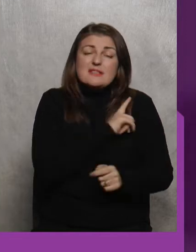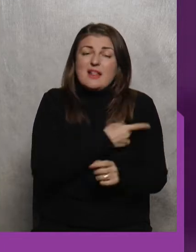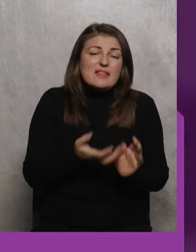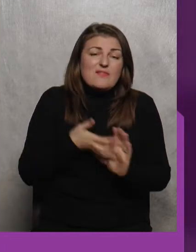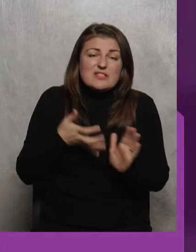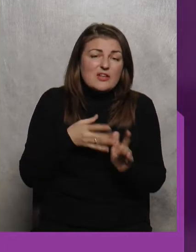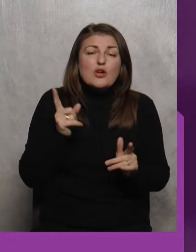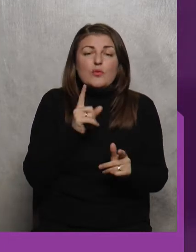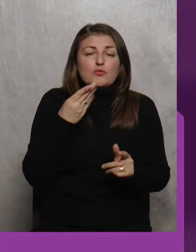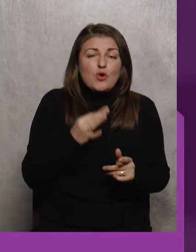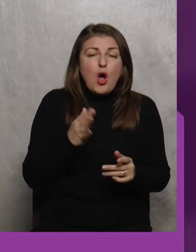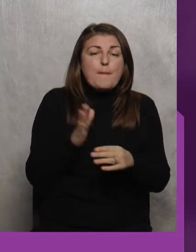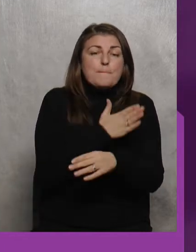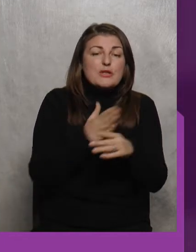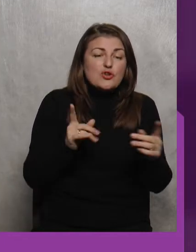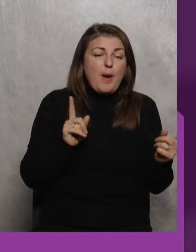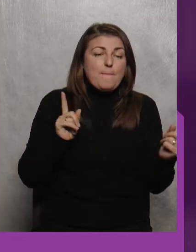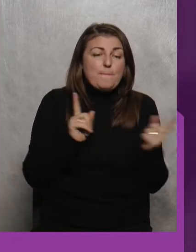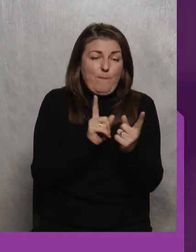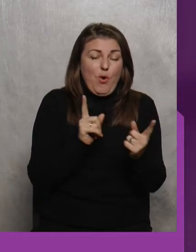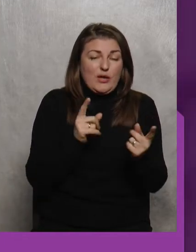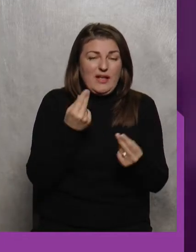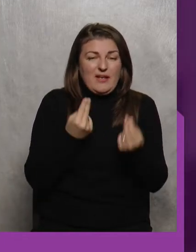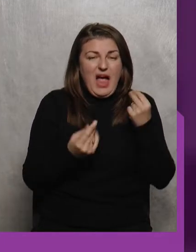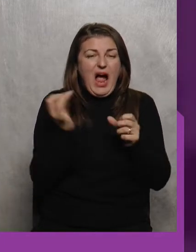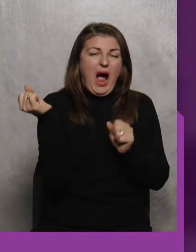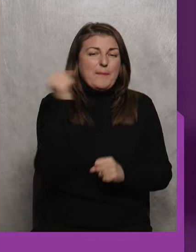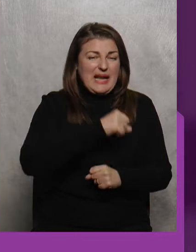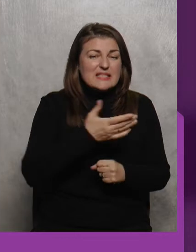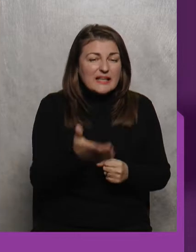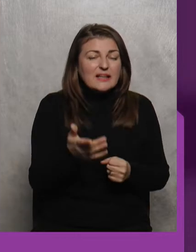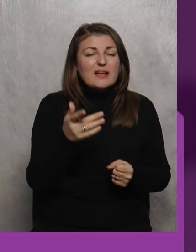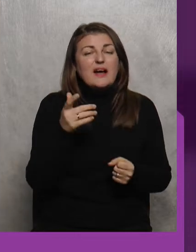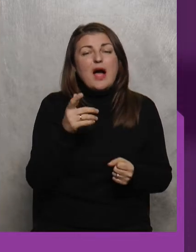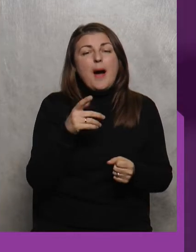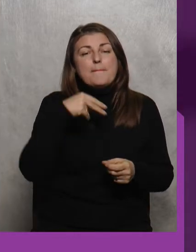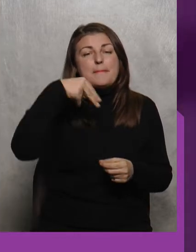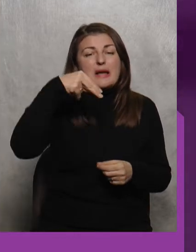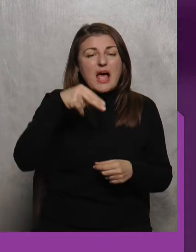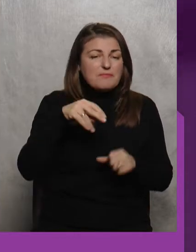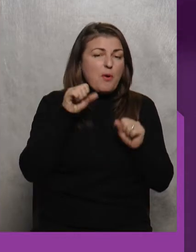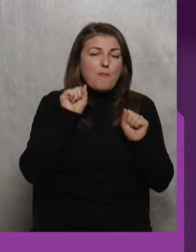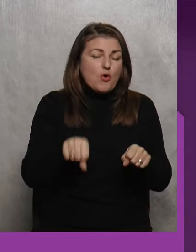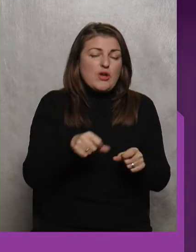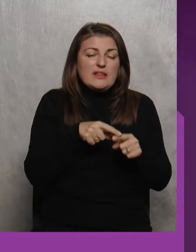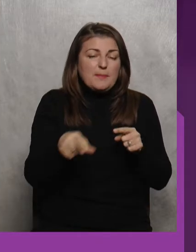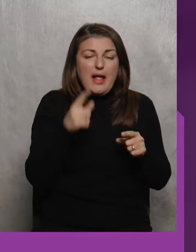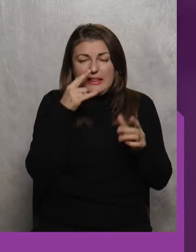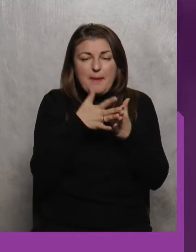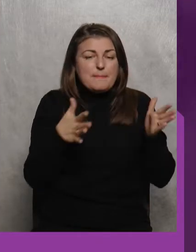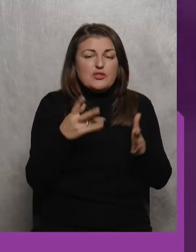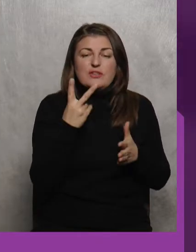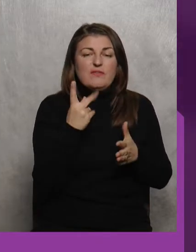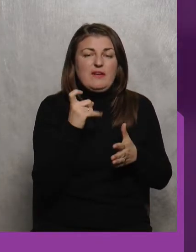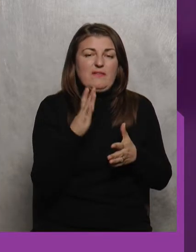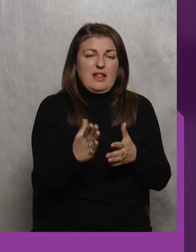сил, тому що між поєдинками взагалі в армреслінгу перерва може тривати не більше 2